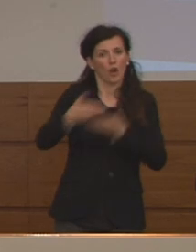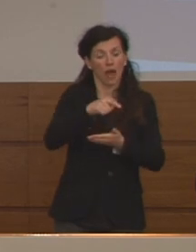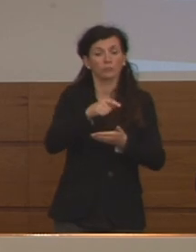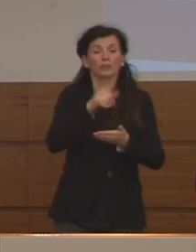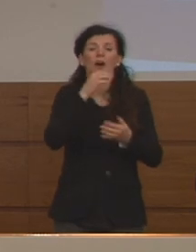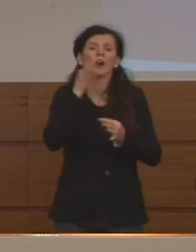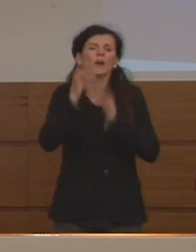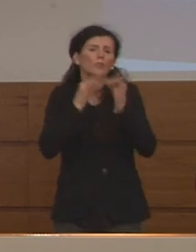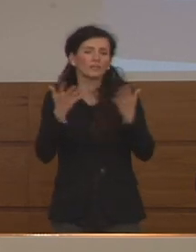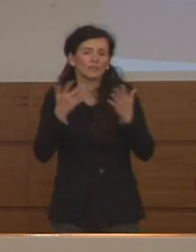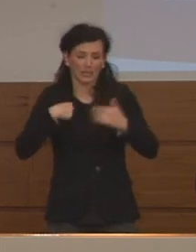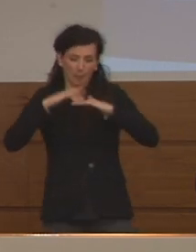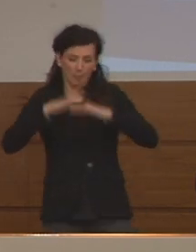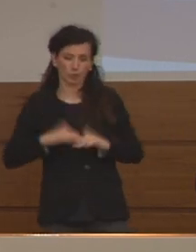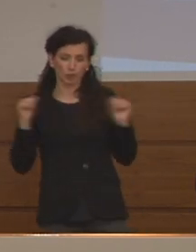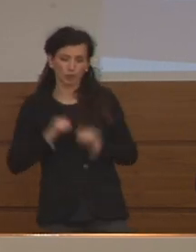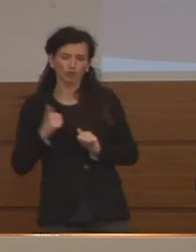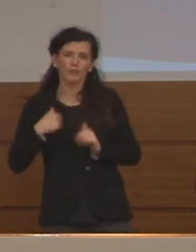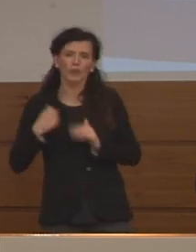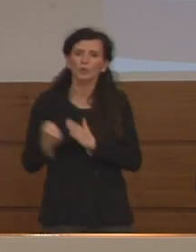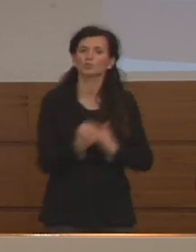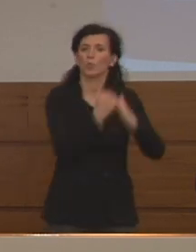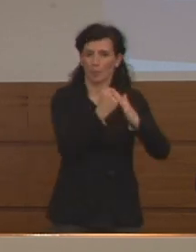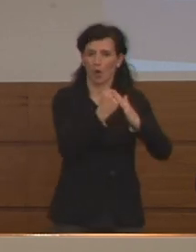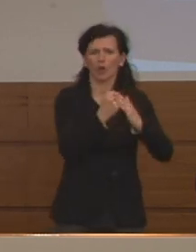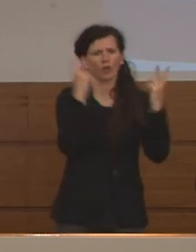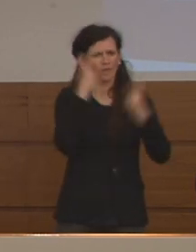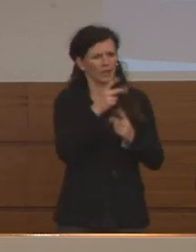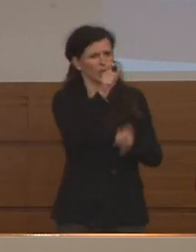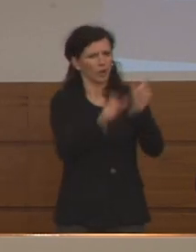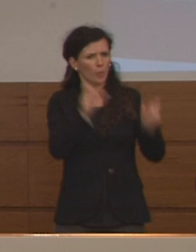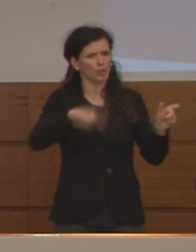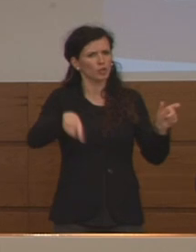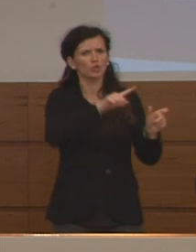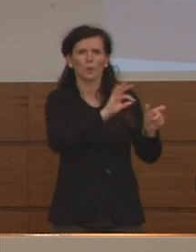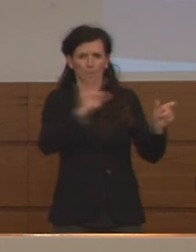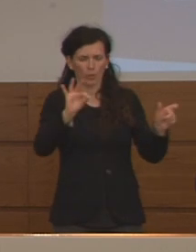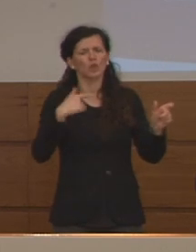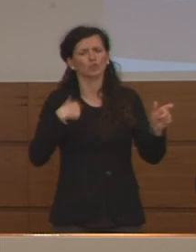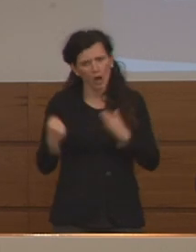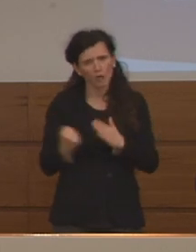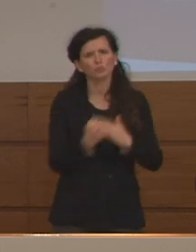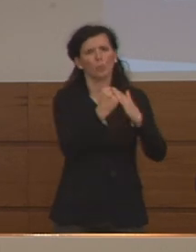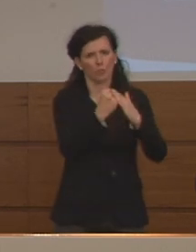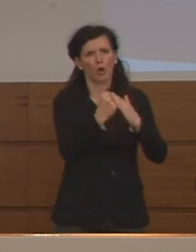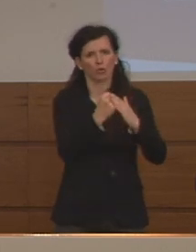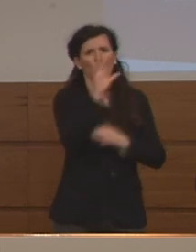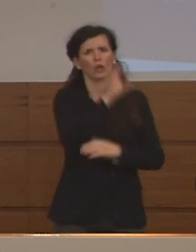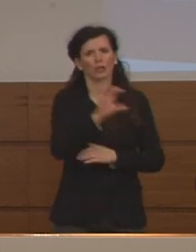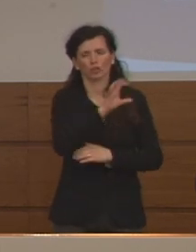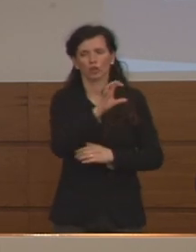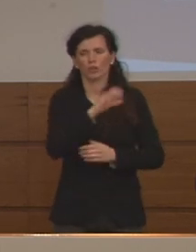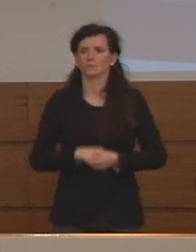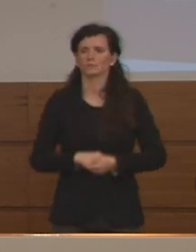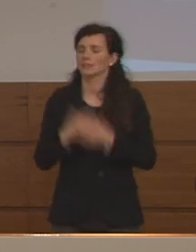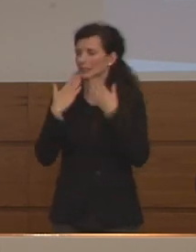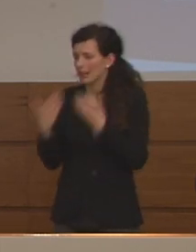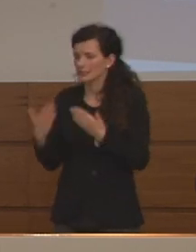supporto il nostro rispetto a quelle che sono le risorse che vengono messe in campo ordinariamente all'interno delle regioni